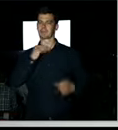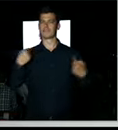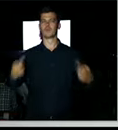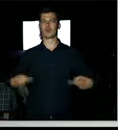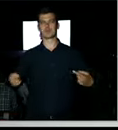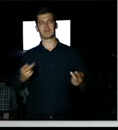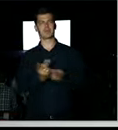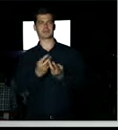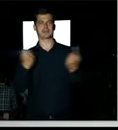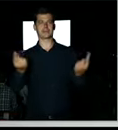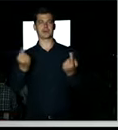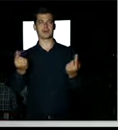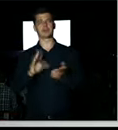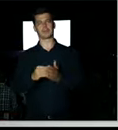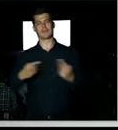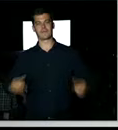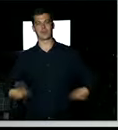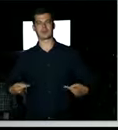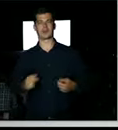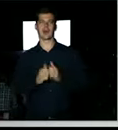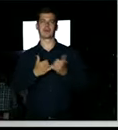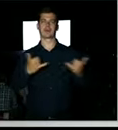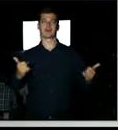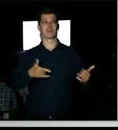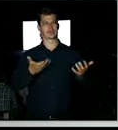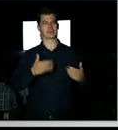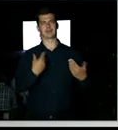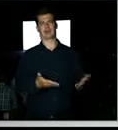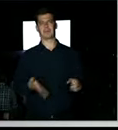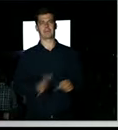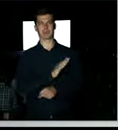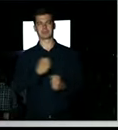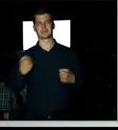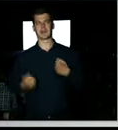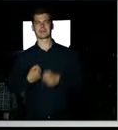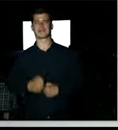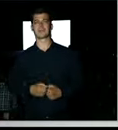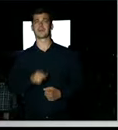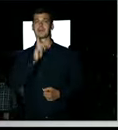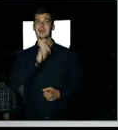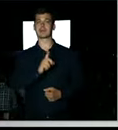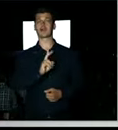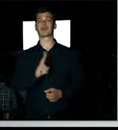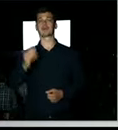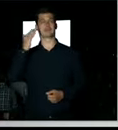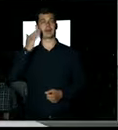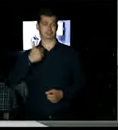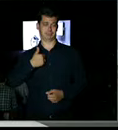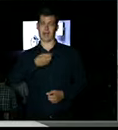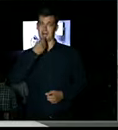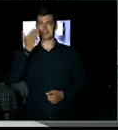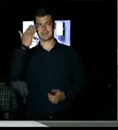w podobnej sytuacji życiowej jak ja, czyli na wózkach, z różnego rodzaju niepełnosprawnościami, bo kto ma znać te osoby lepiej niż ja.